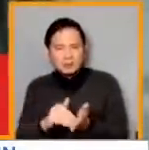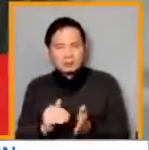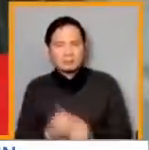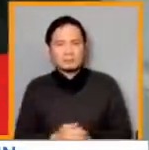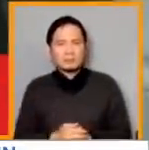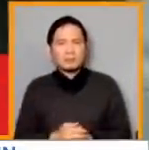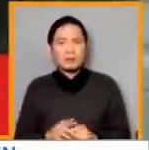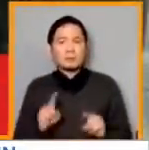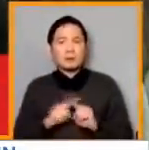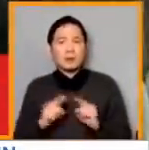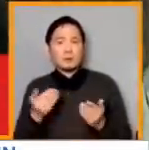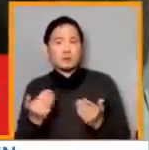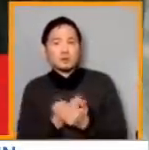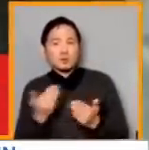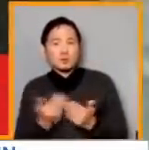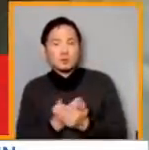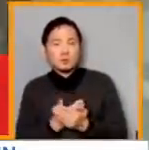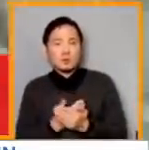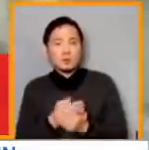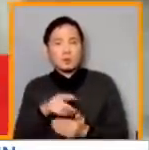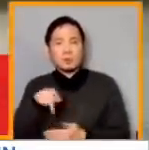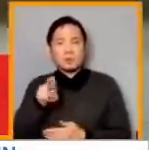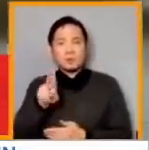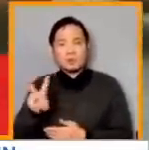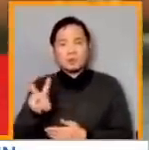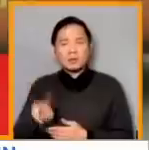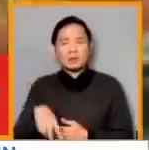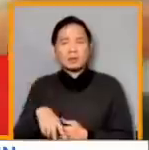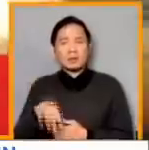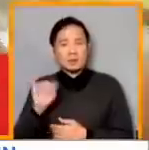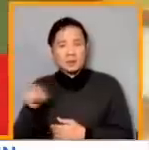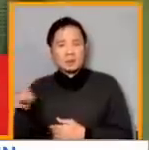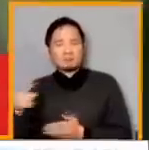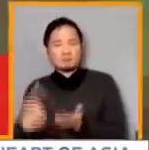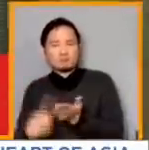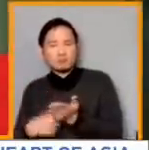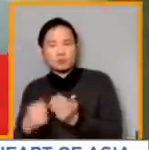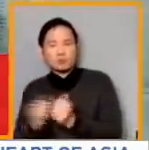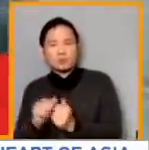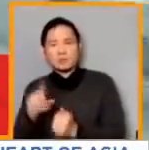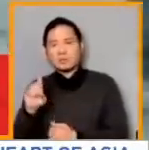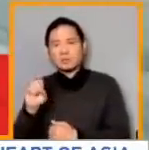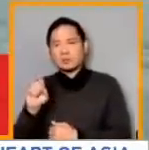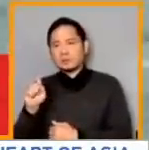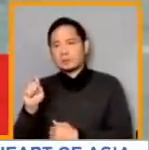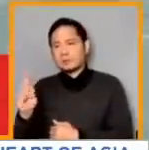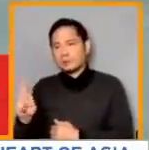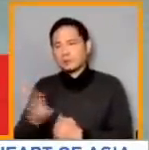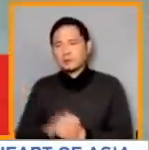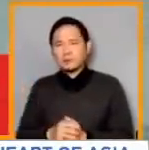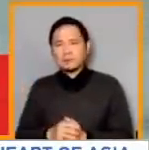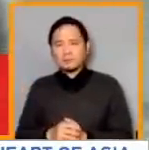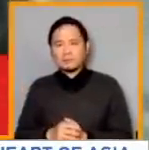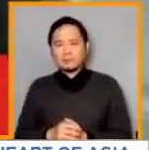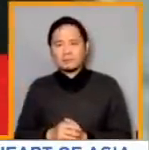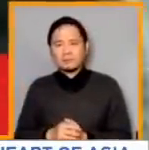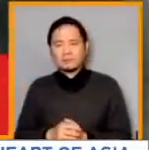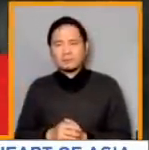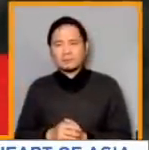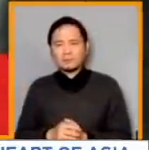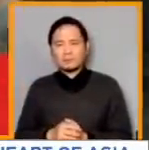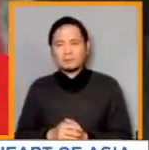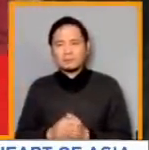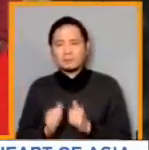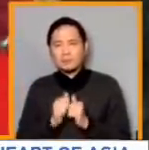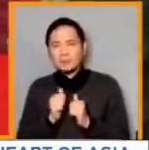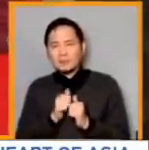POG at saka UB, yun ang programa ng DOTR na dapat magiging moderno na ang mga UB at